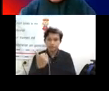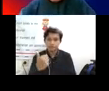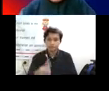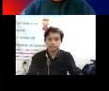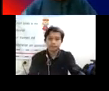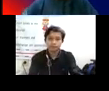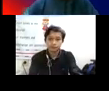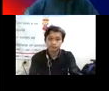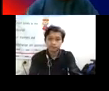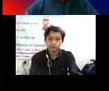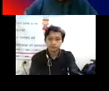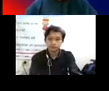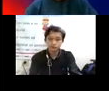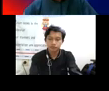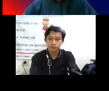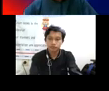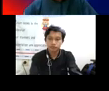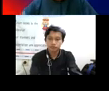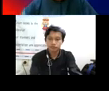untuk saat ini kami